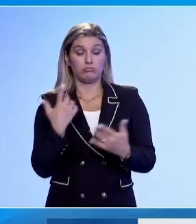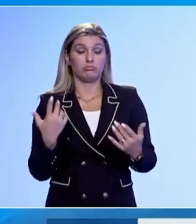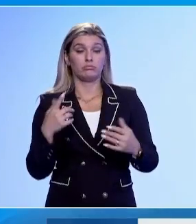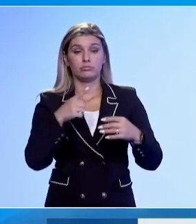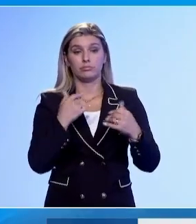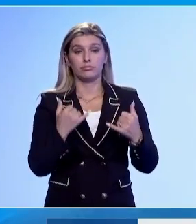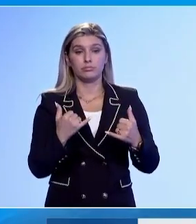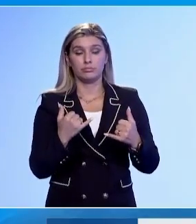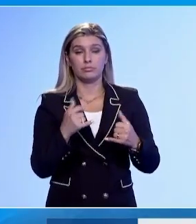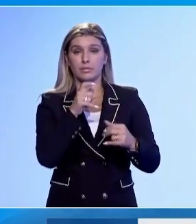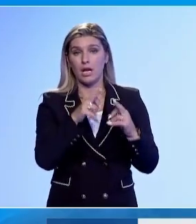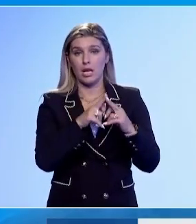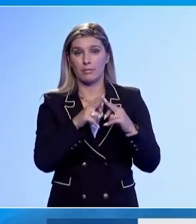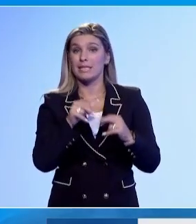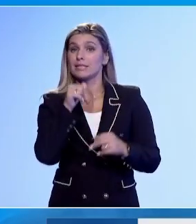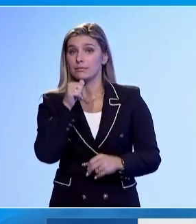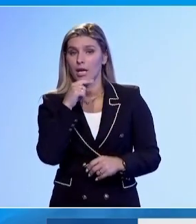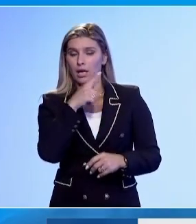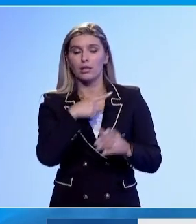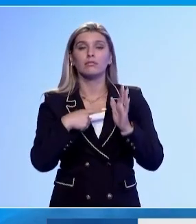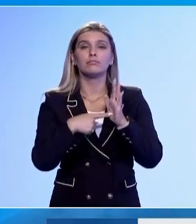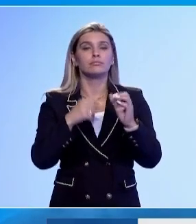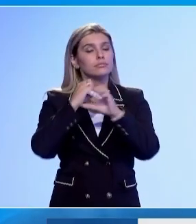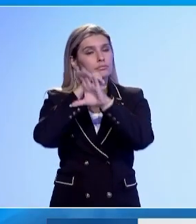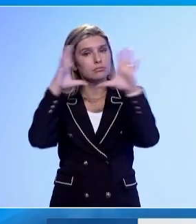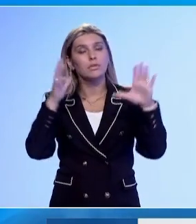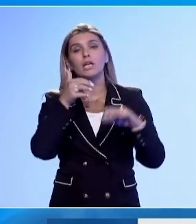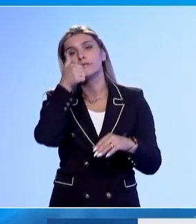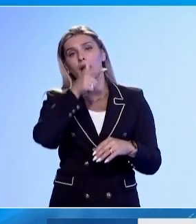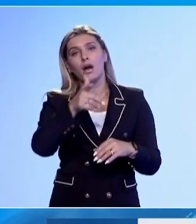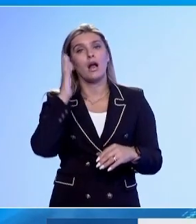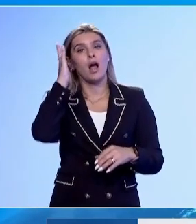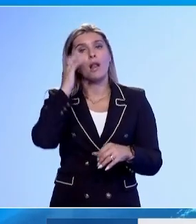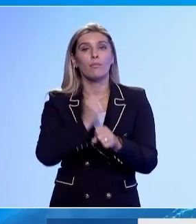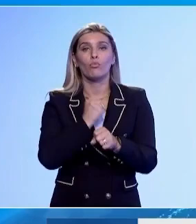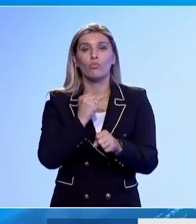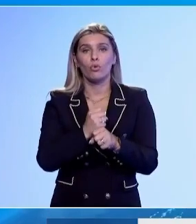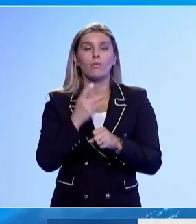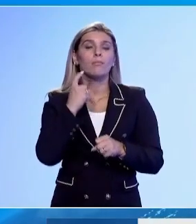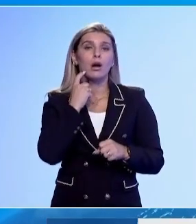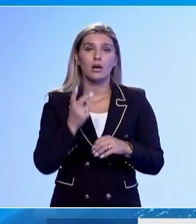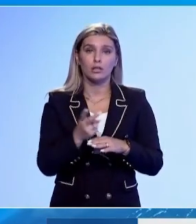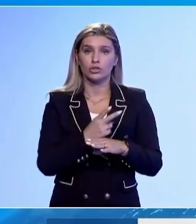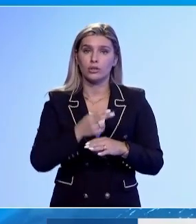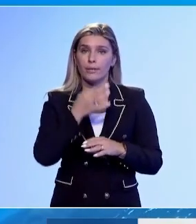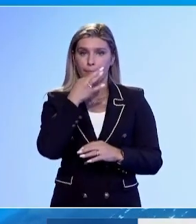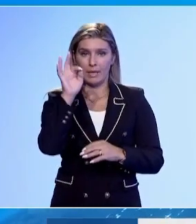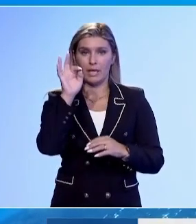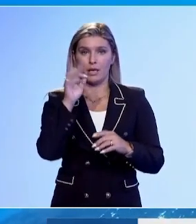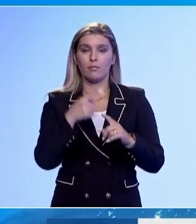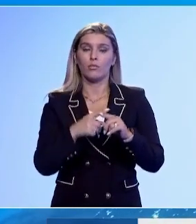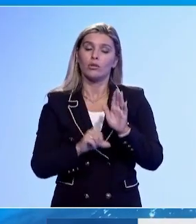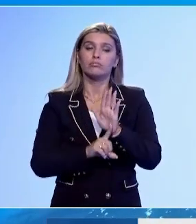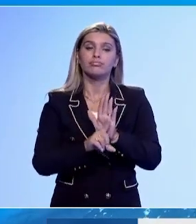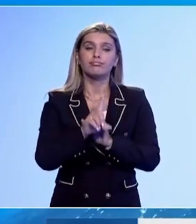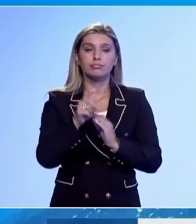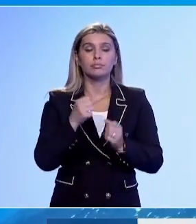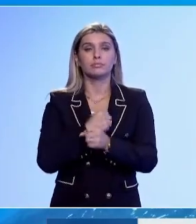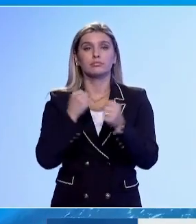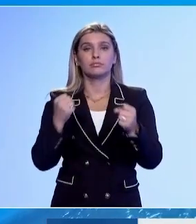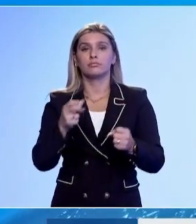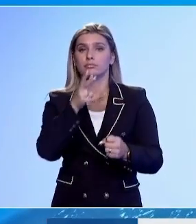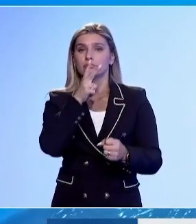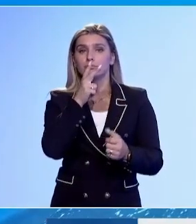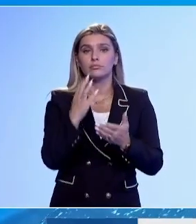ka prezantuar vizionin e tij për BÇK-n si dhe nxitjen e rritjes së qëndrueshme të bazuar në përkushtimin ndaj shërbimit